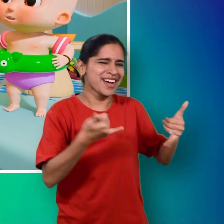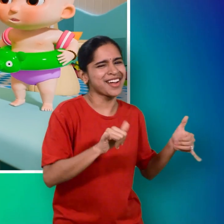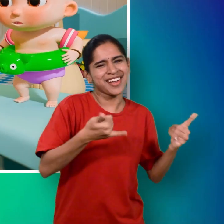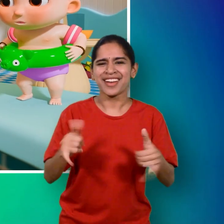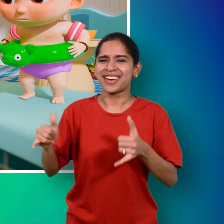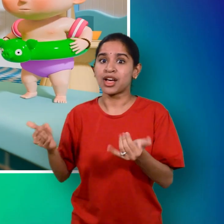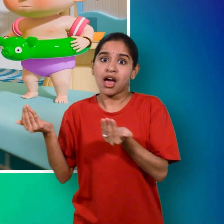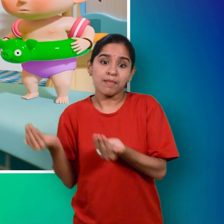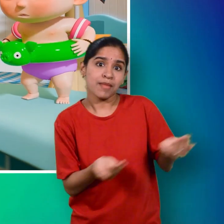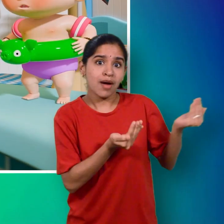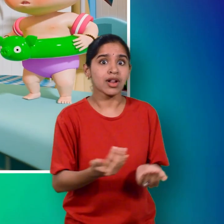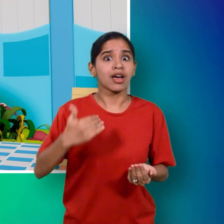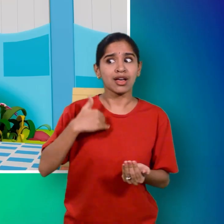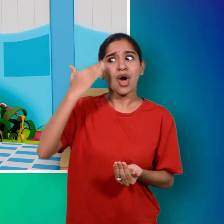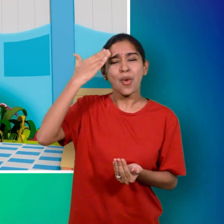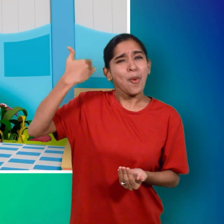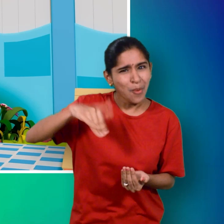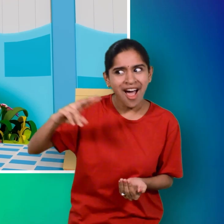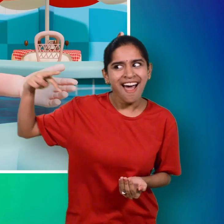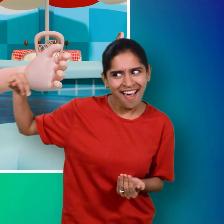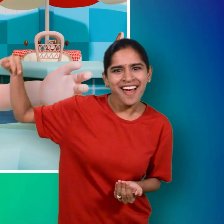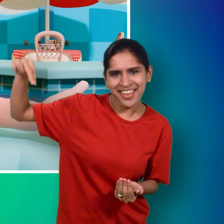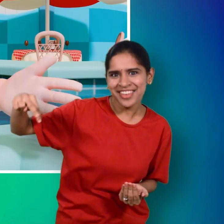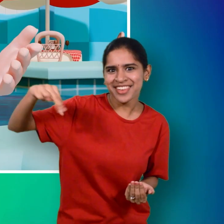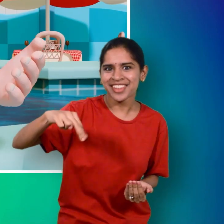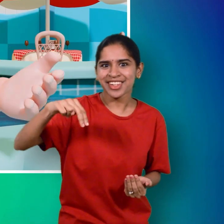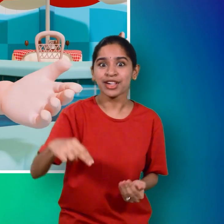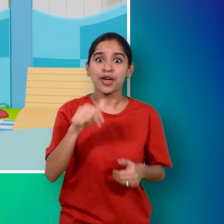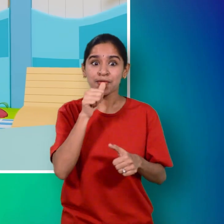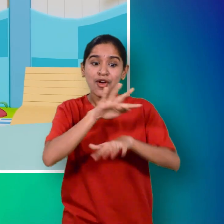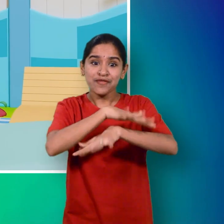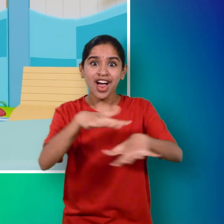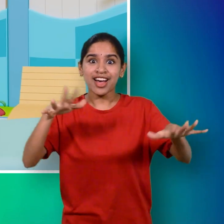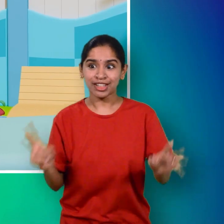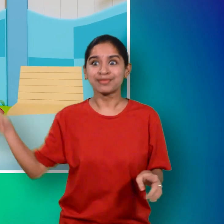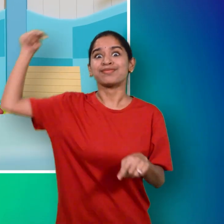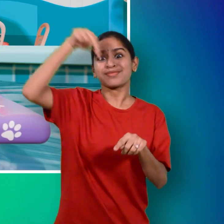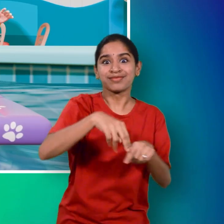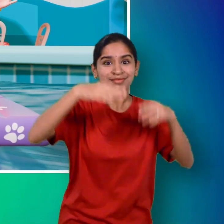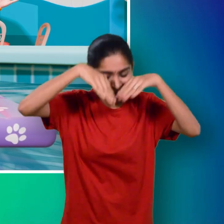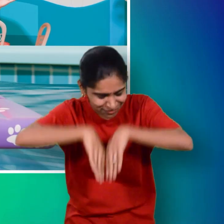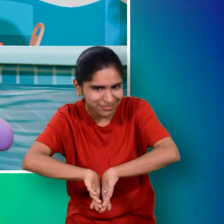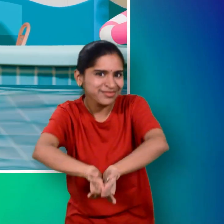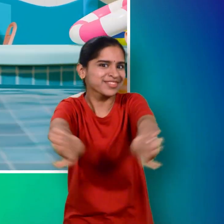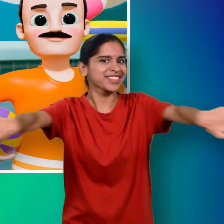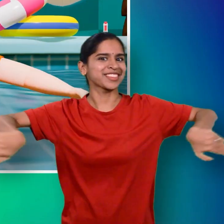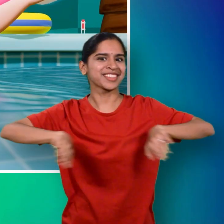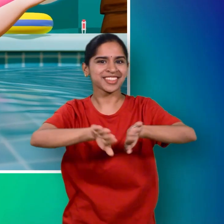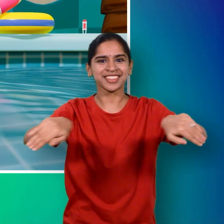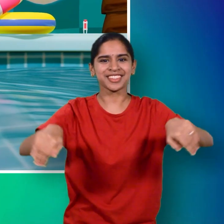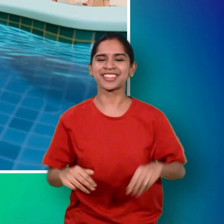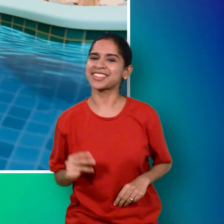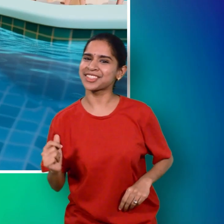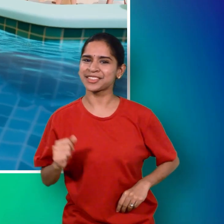खेलने। बेबी मेरा आएगा, पानी में फिर